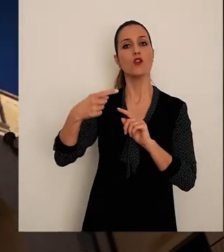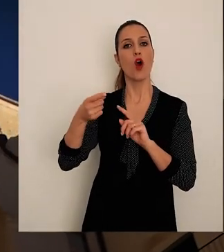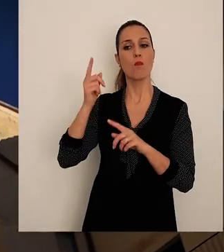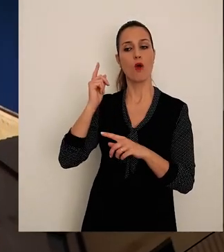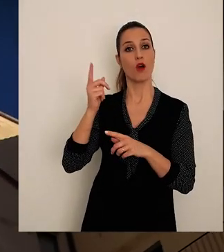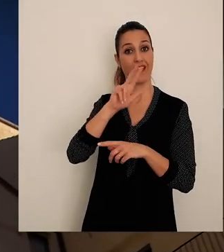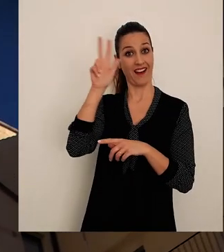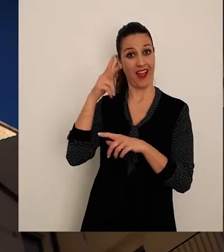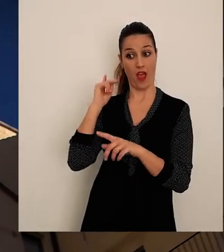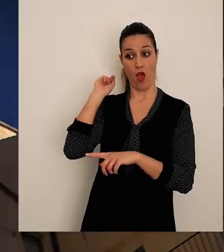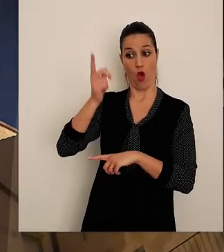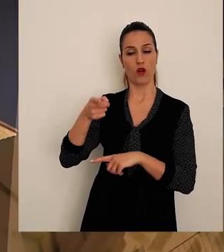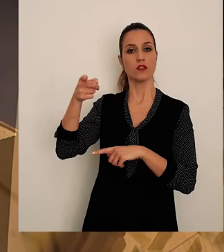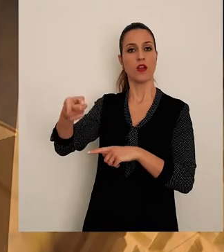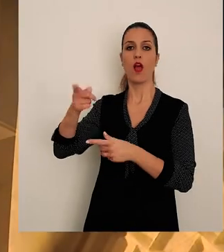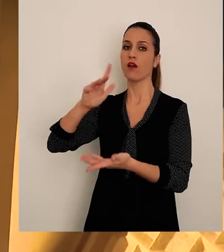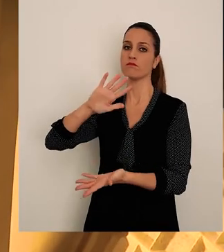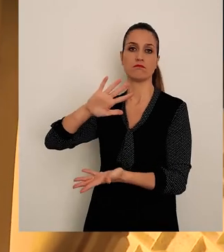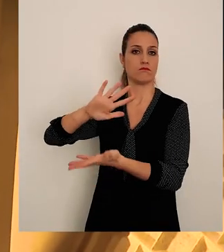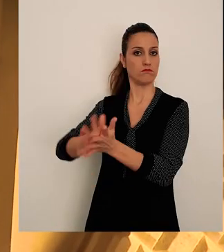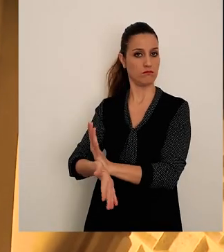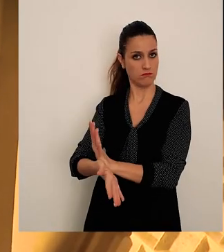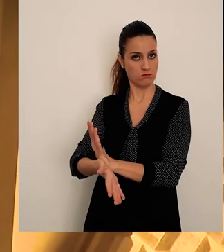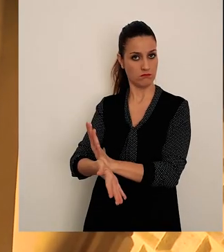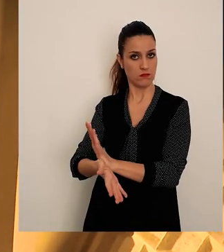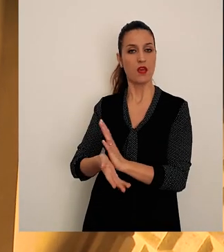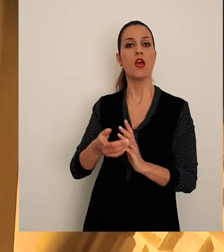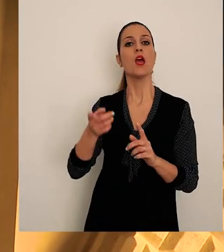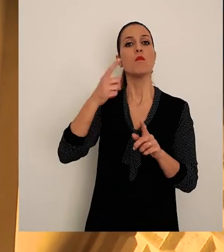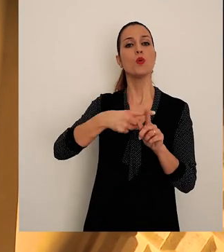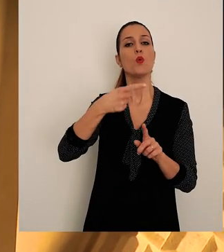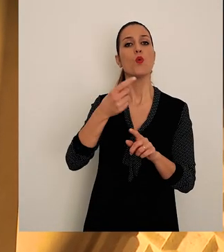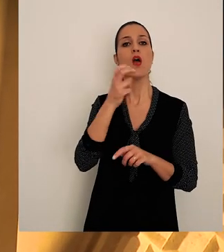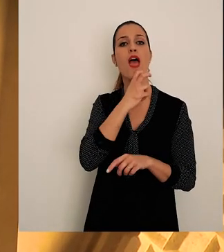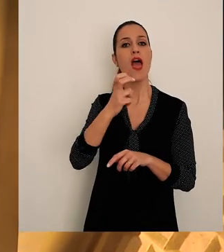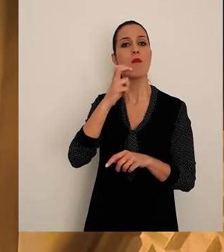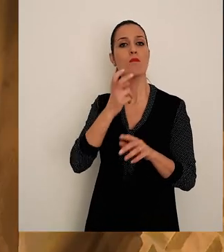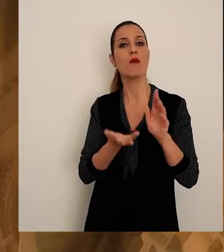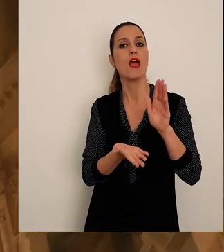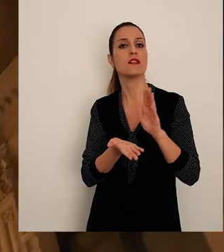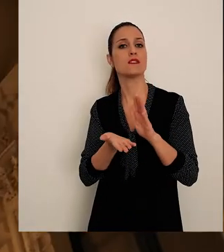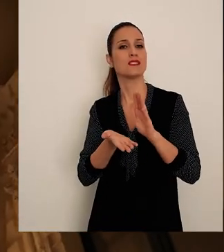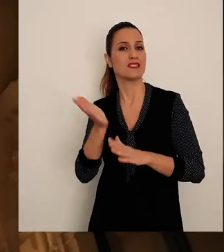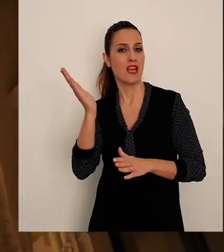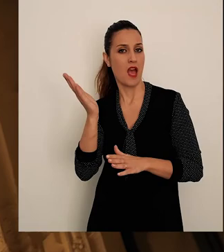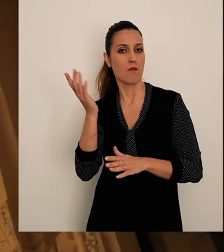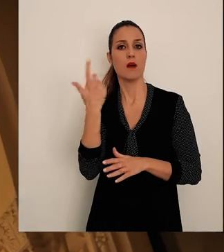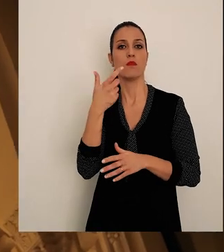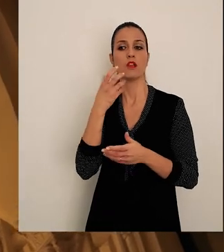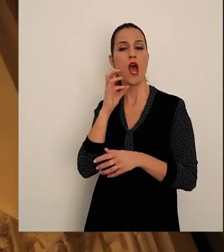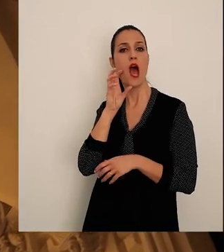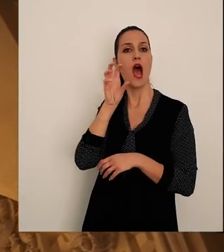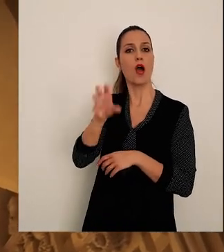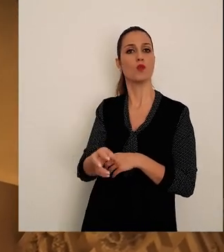quale essa venne demolita e gli ebrei scacciati dalla città e da tutto il regno con l'accusa di usura.